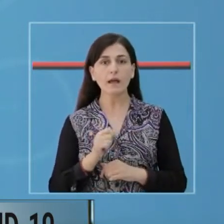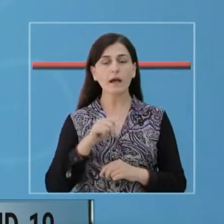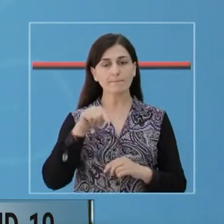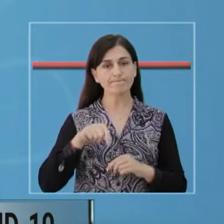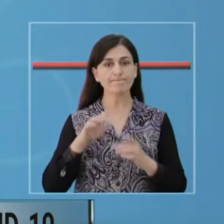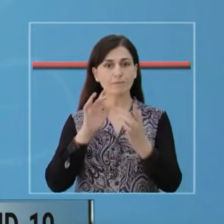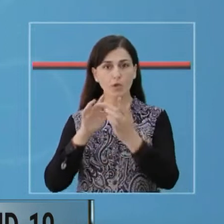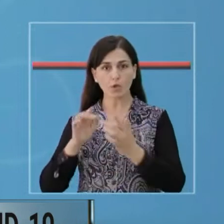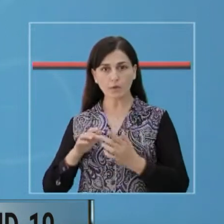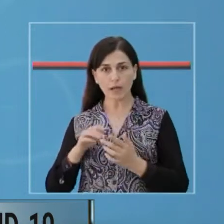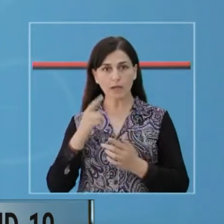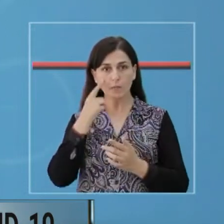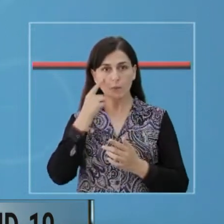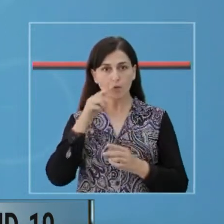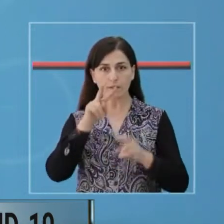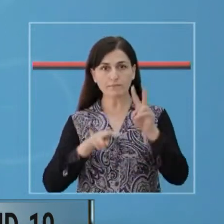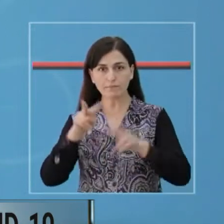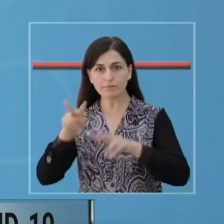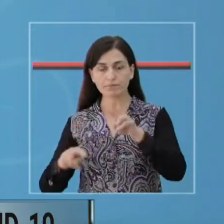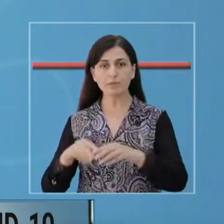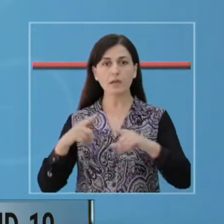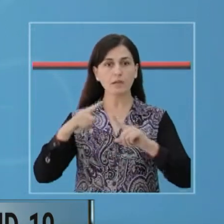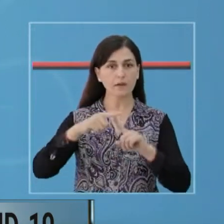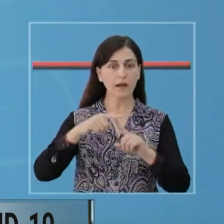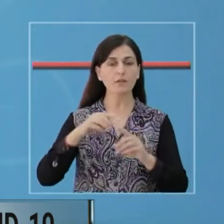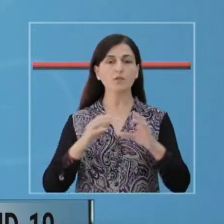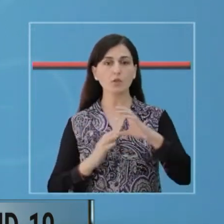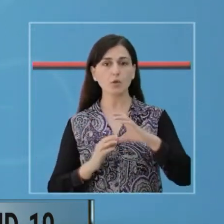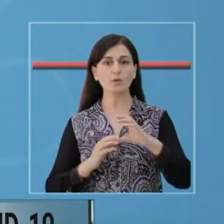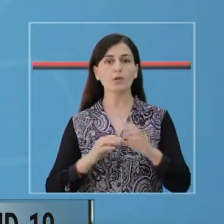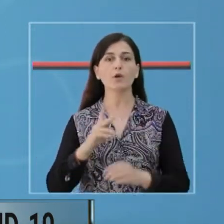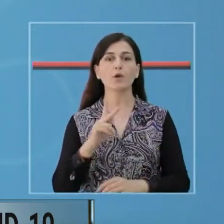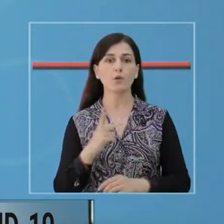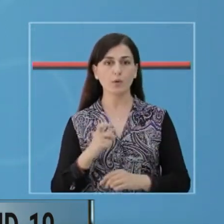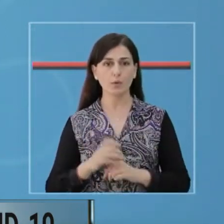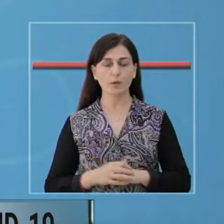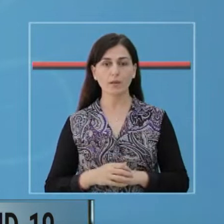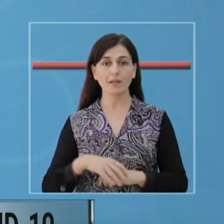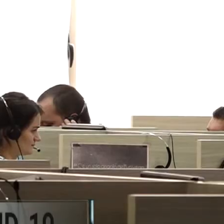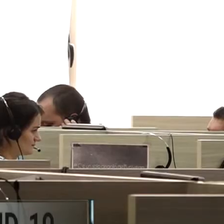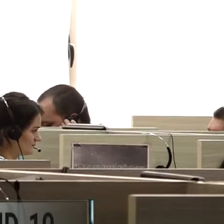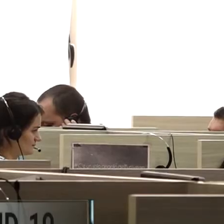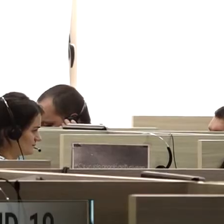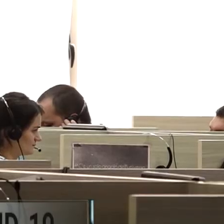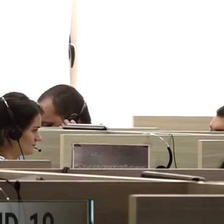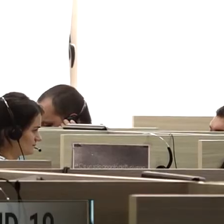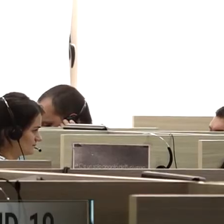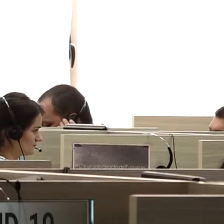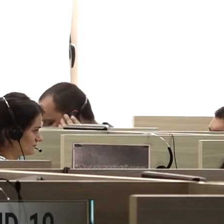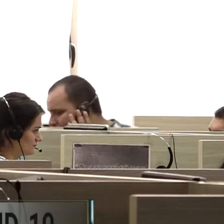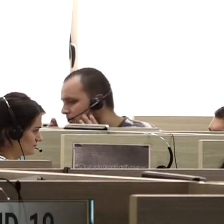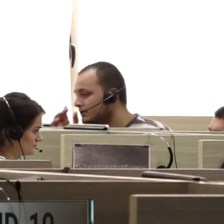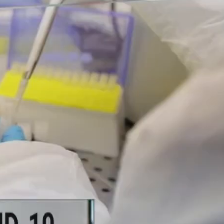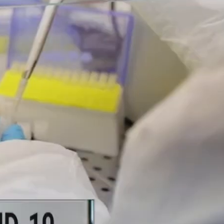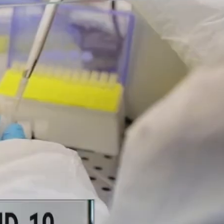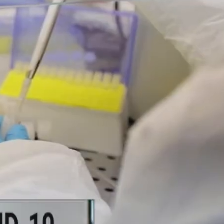hetim shumë raste të reja në Tiranë, Vlorë, Shkodër dhe Kruj. Ministria e Shëndetësisë rekomandon të gjitha institucionet dhe bizneset, ku